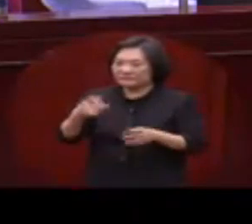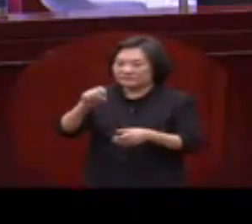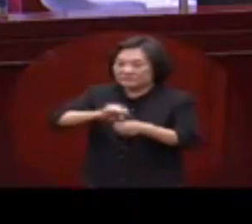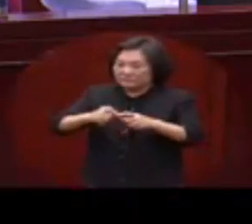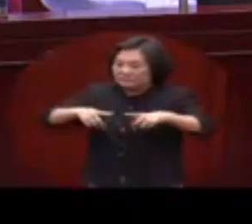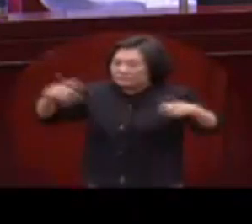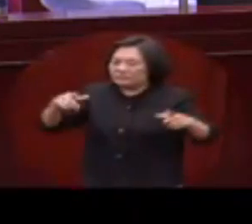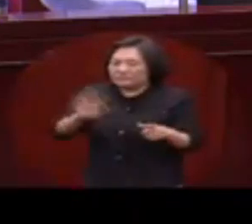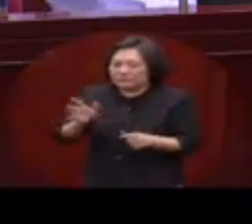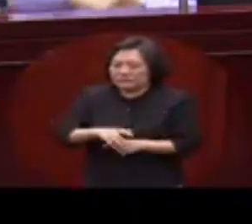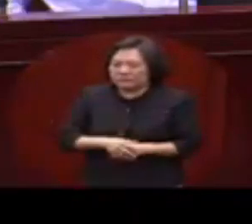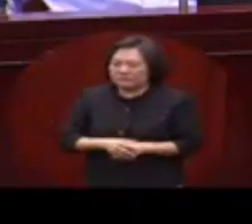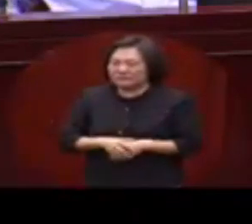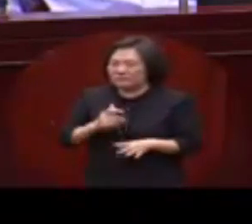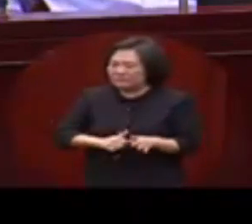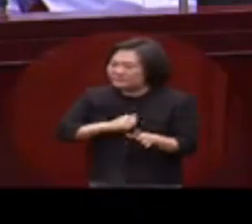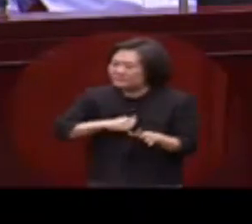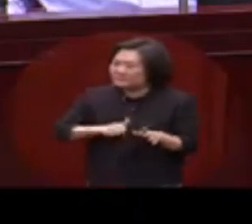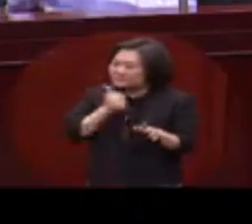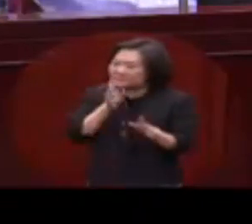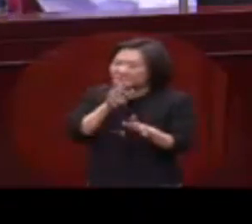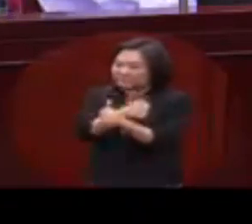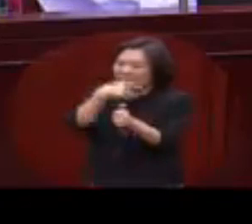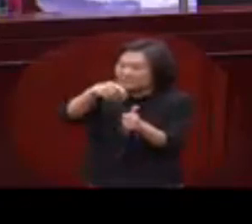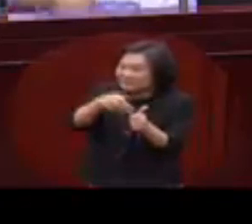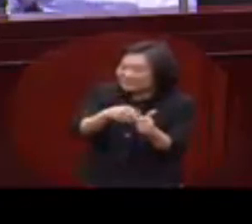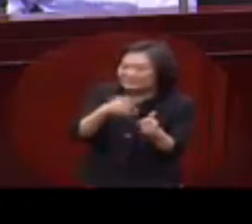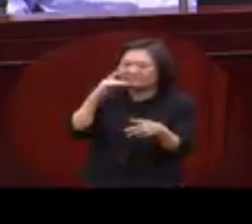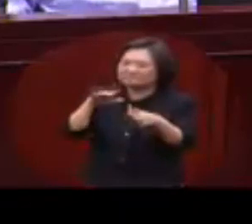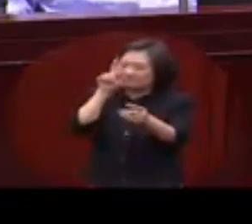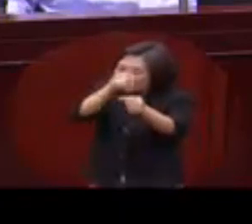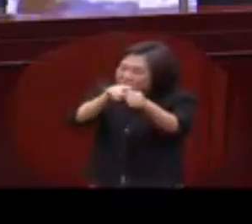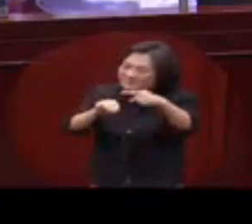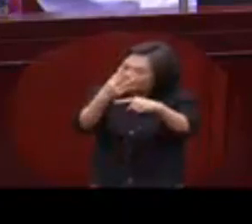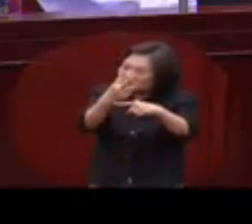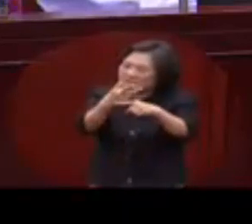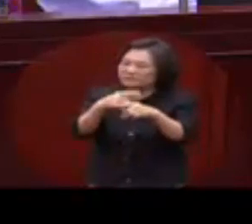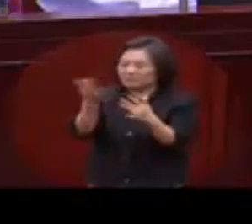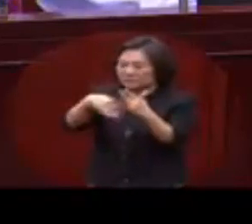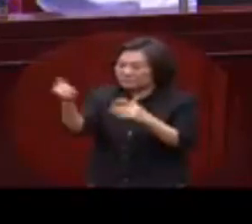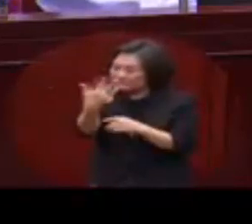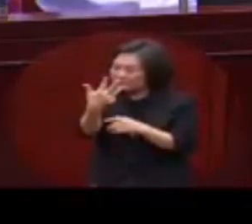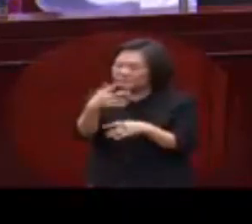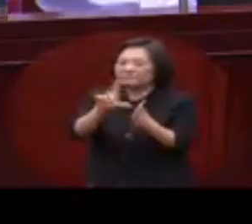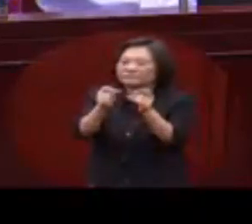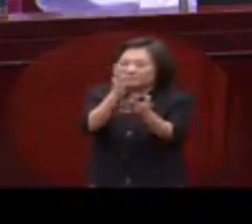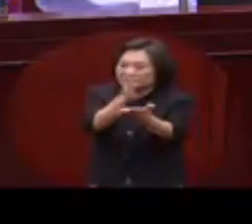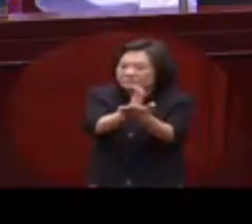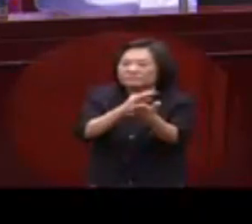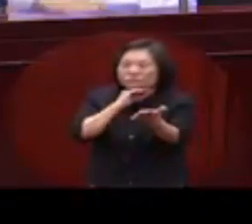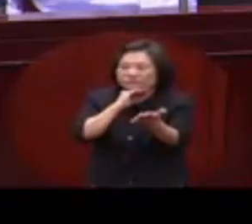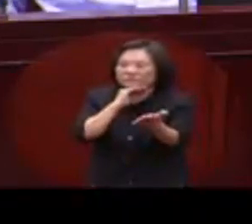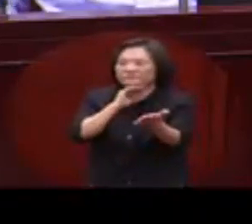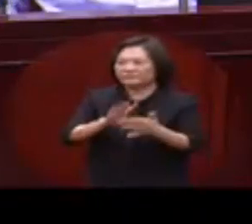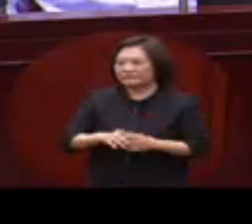到底要怎么做。事实上也不是所有的学生都要上实验教育，所以目标到 3% 的，所以我们大概到8个学校以后会暂停，那停下来思考看